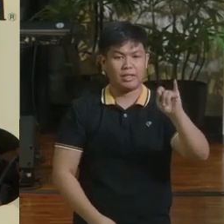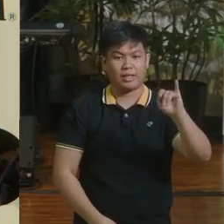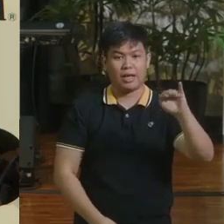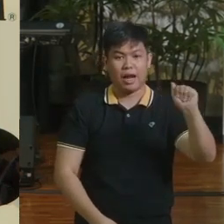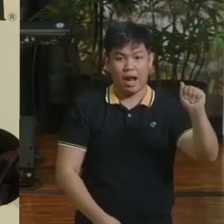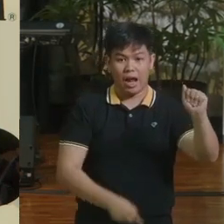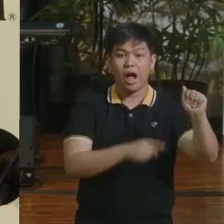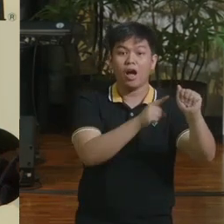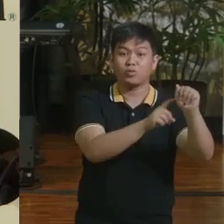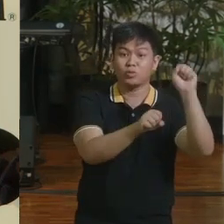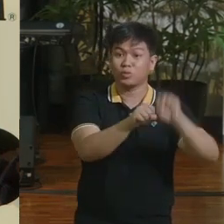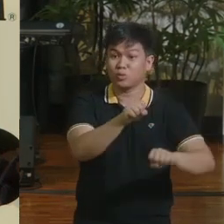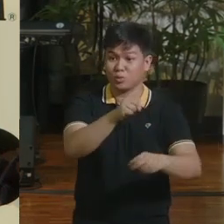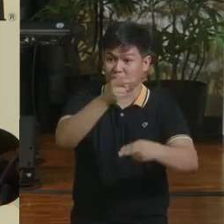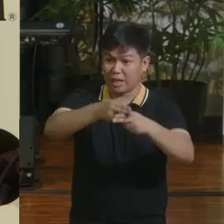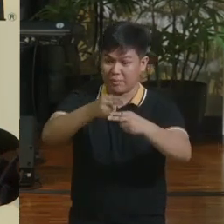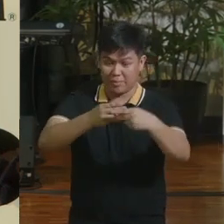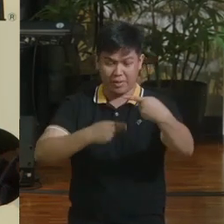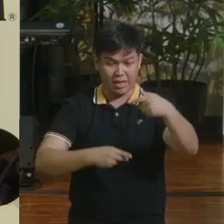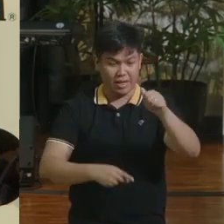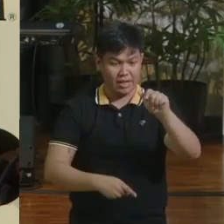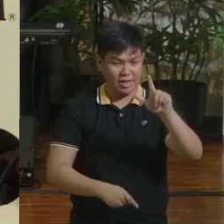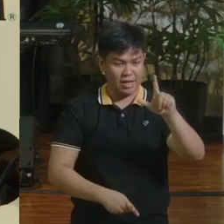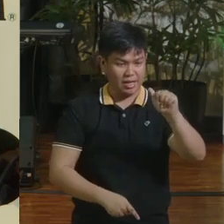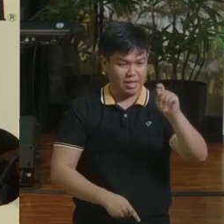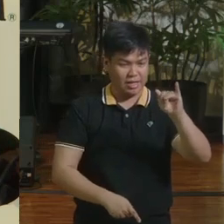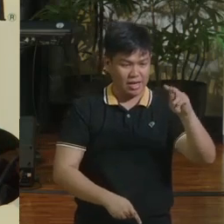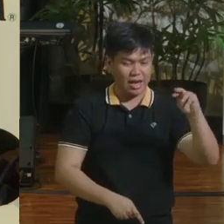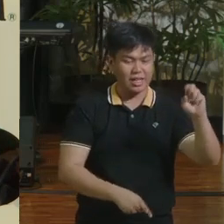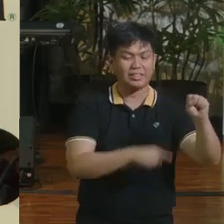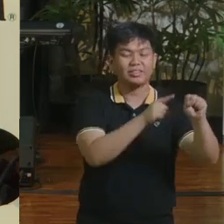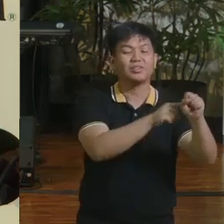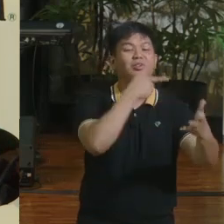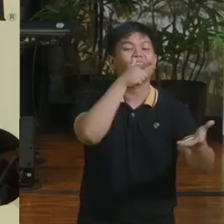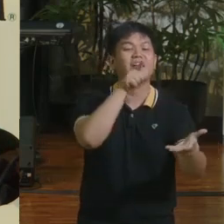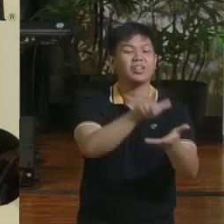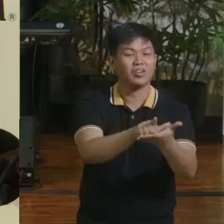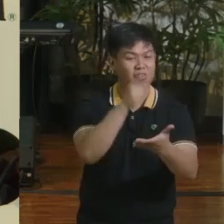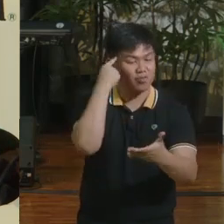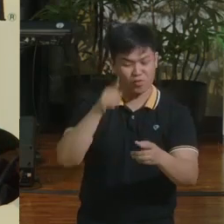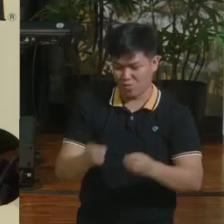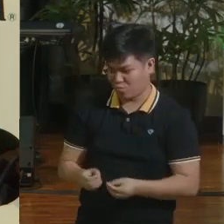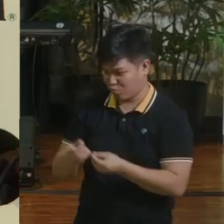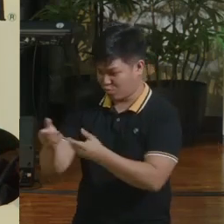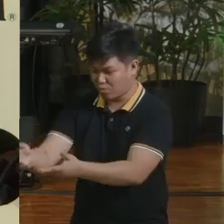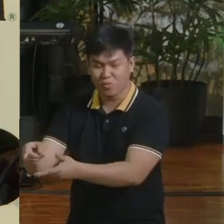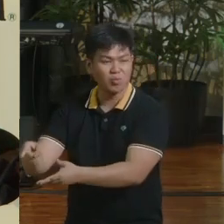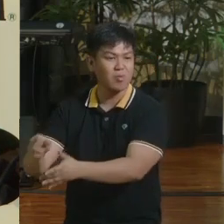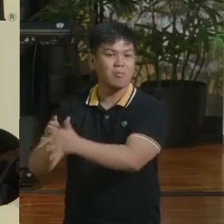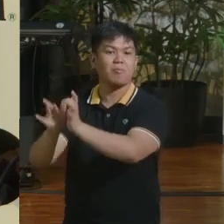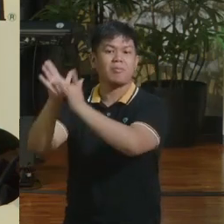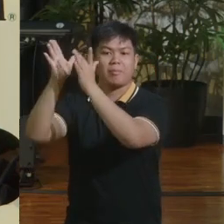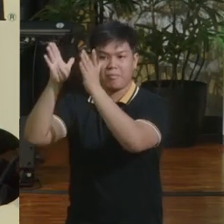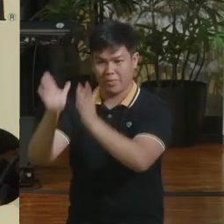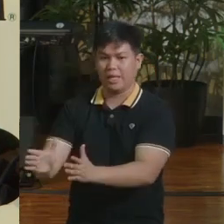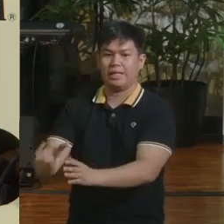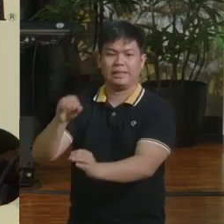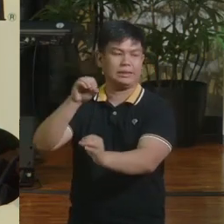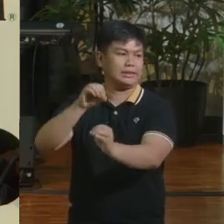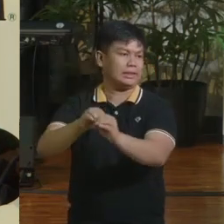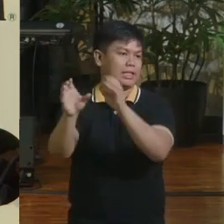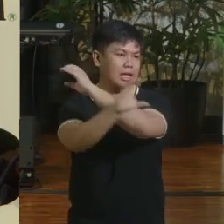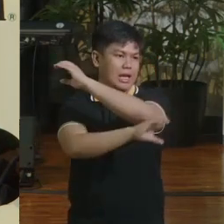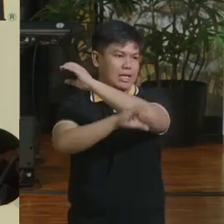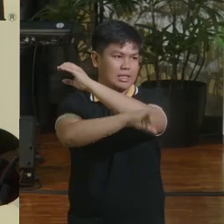So, kasama dito ang Syrian Antioch, Pisidian Antioch, ang Lystra, Derbe,